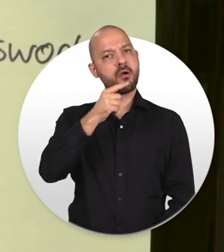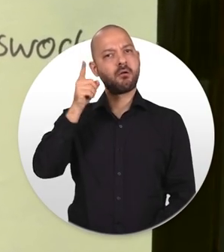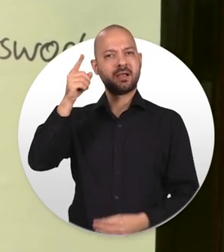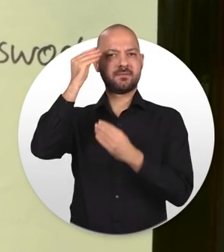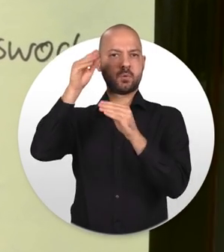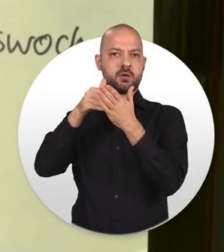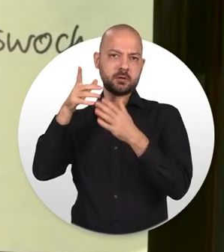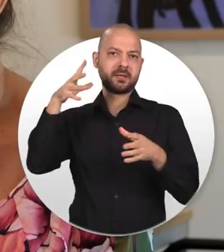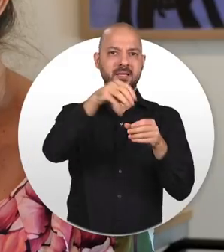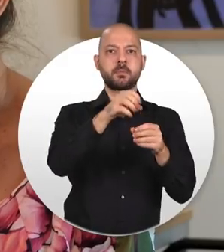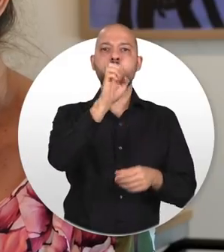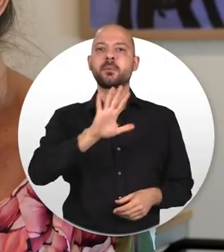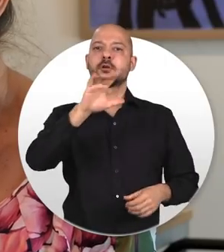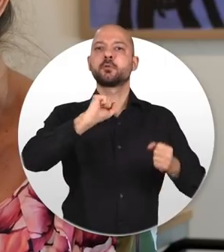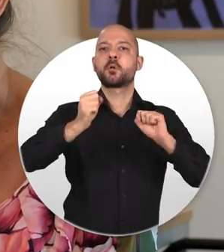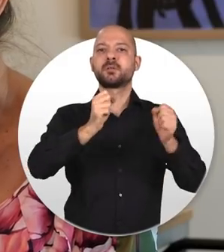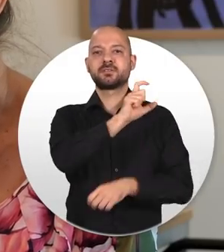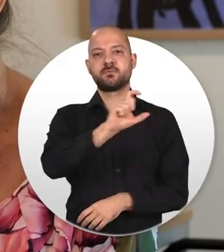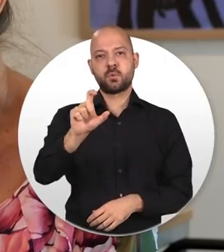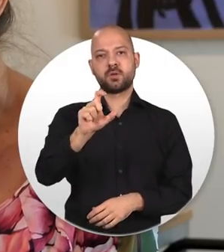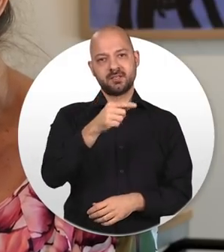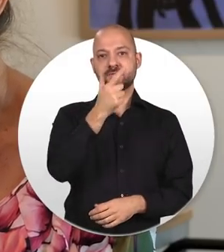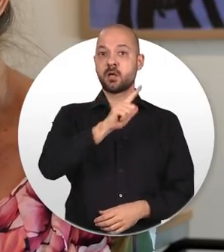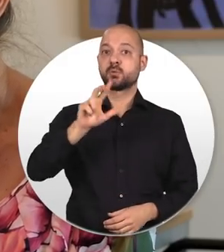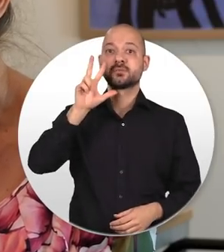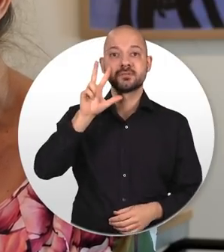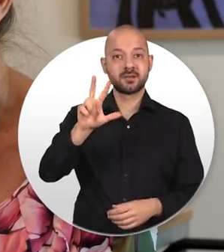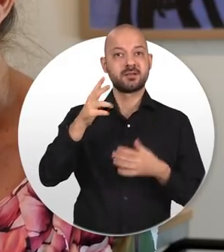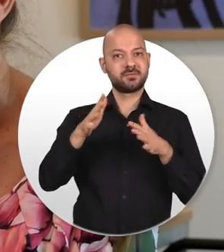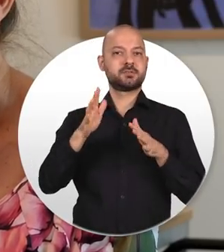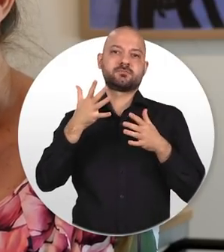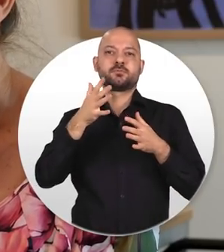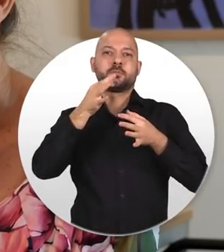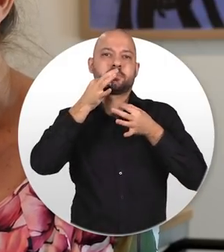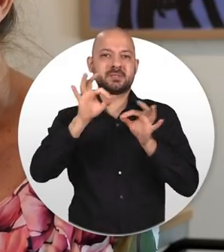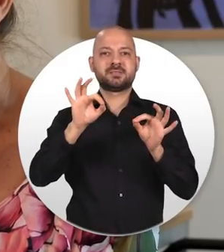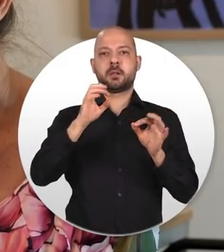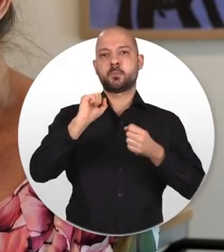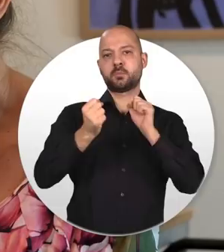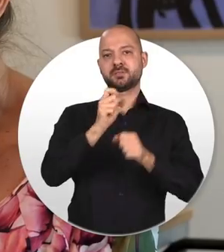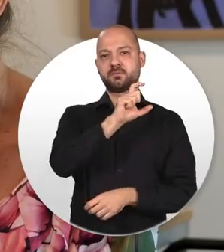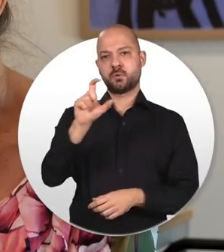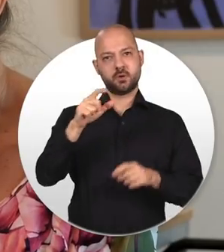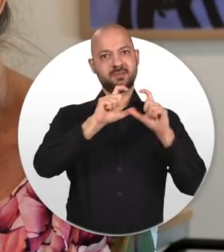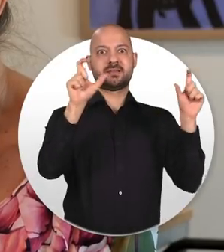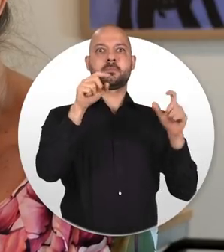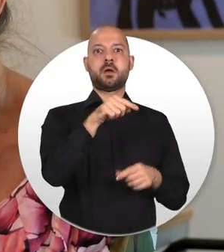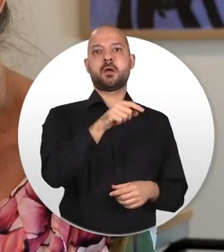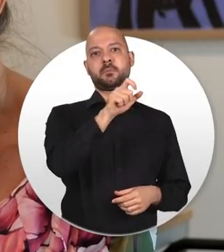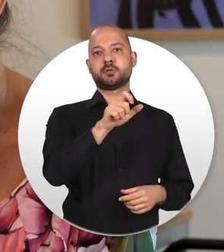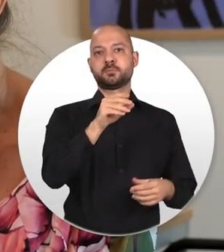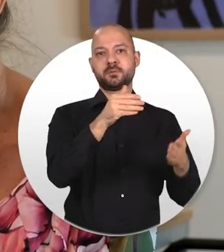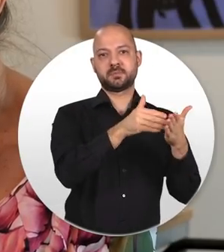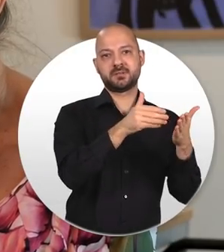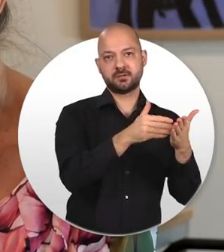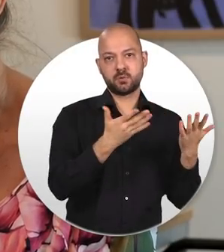All Jahr partizipiert Info-Handicap in der Europäischen Mobilitätswoche. 2003 war eine spezielle